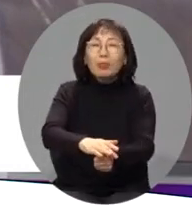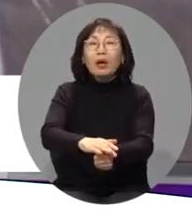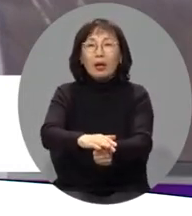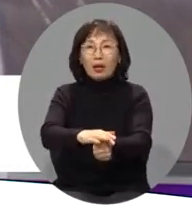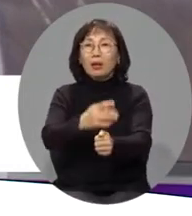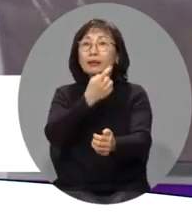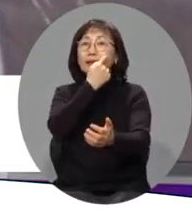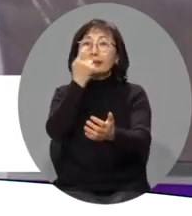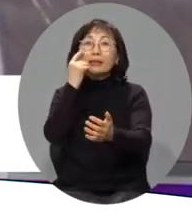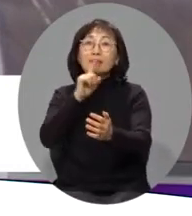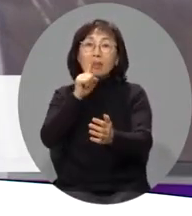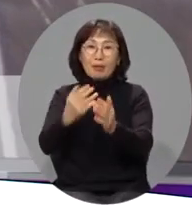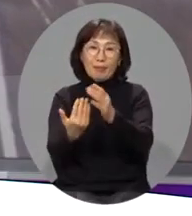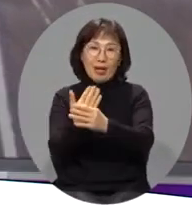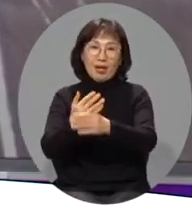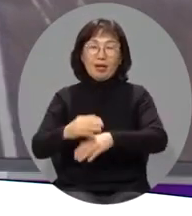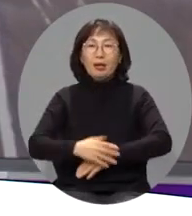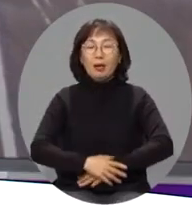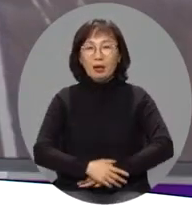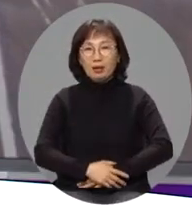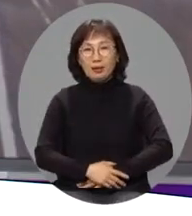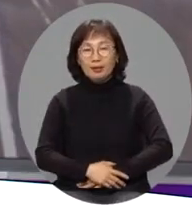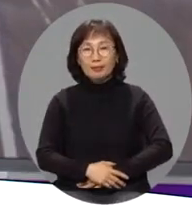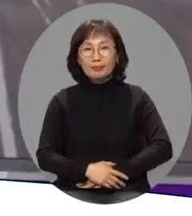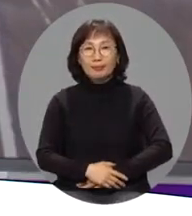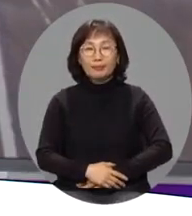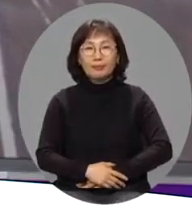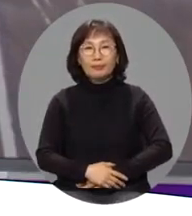나왔습니다 김하영 기자가 보도합니다